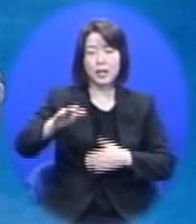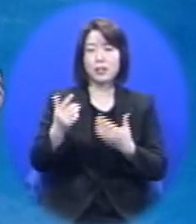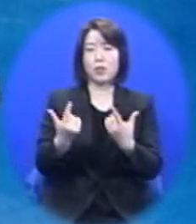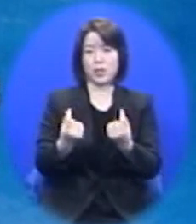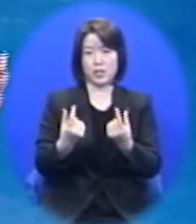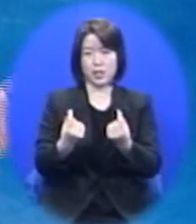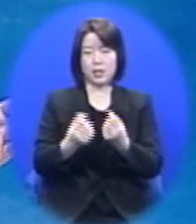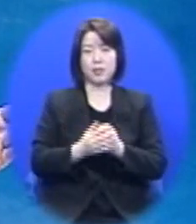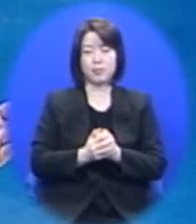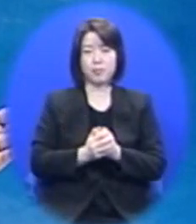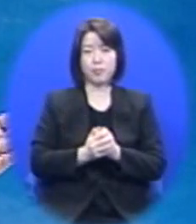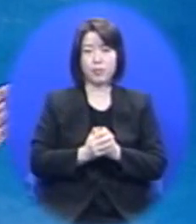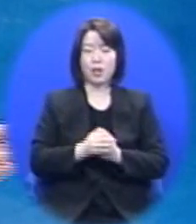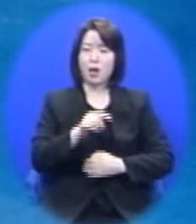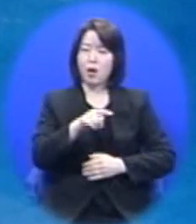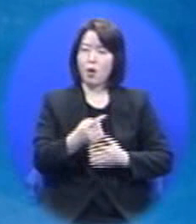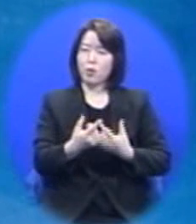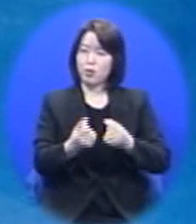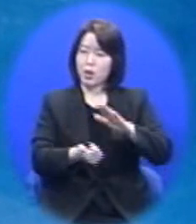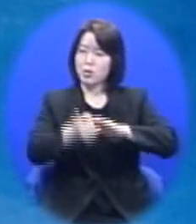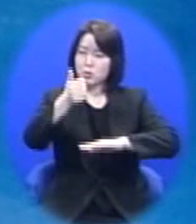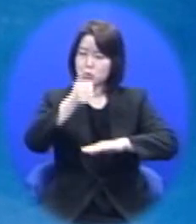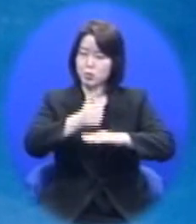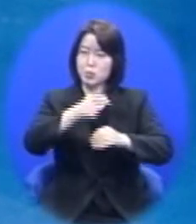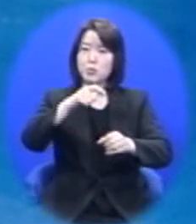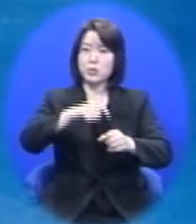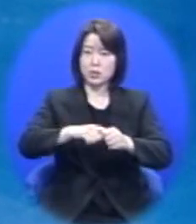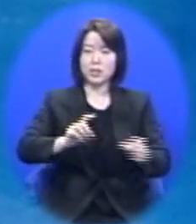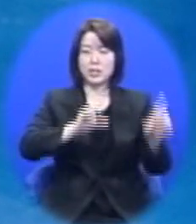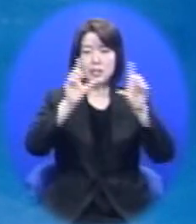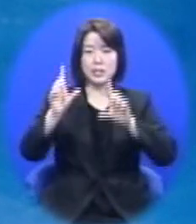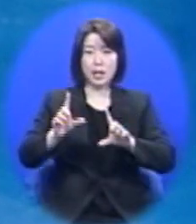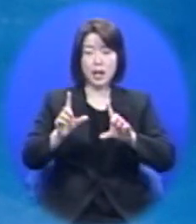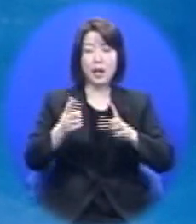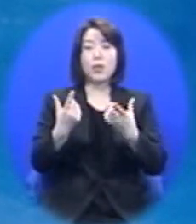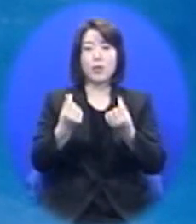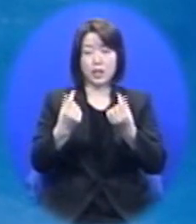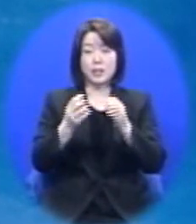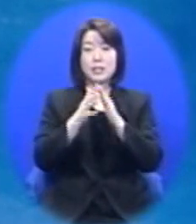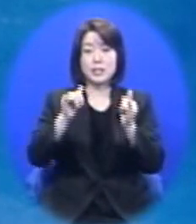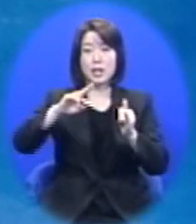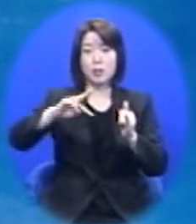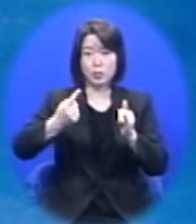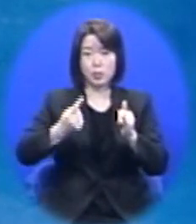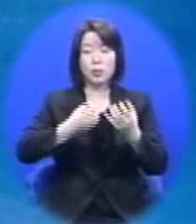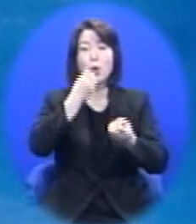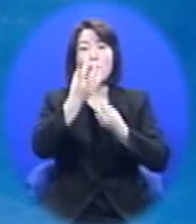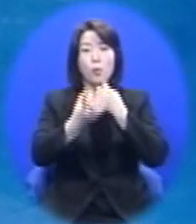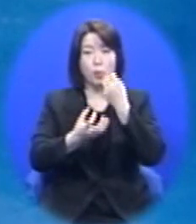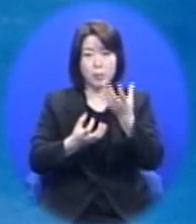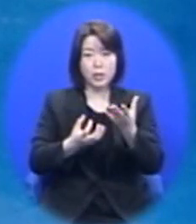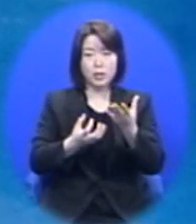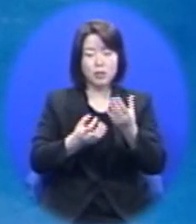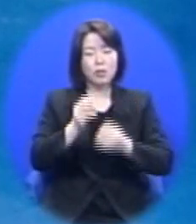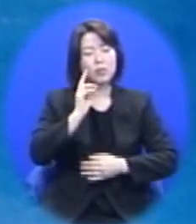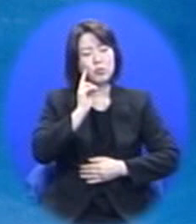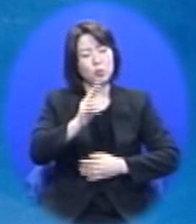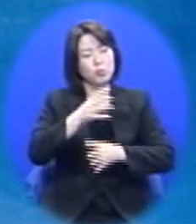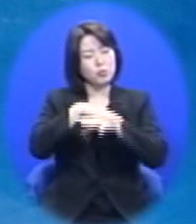아니 그렇게 화려하고 성공적인 삶을 살았던 사람의 고백으로는 너무